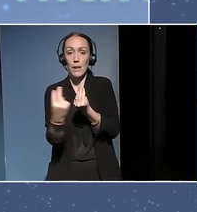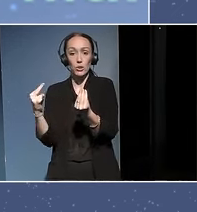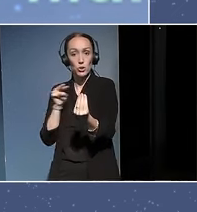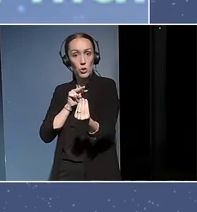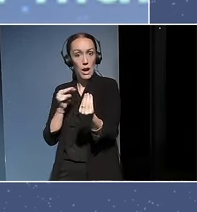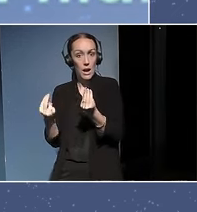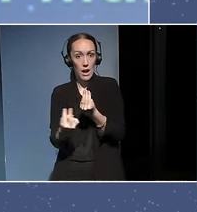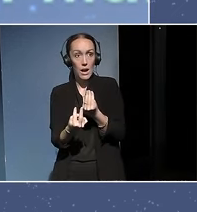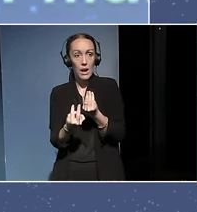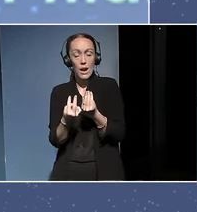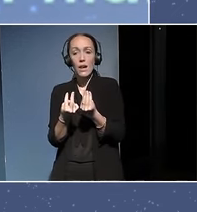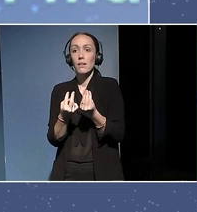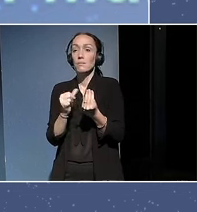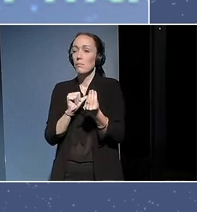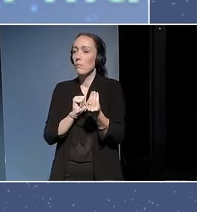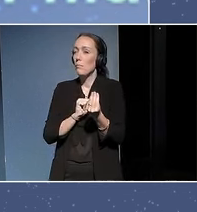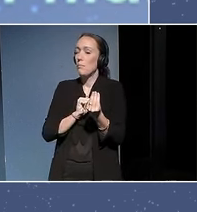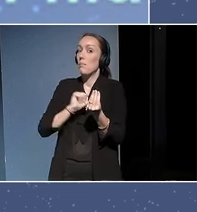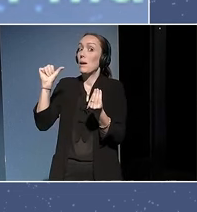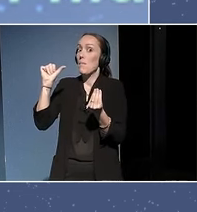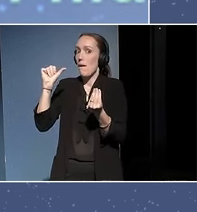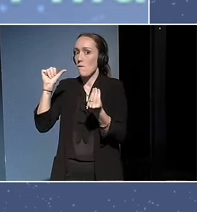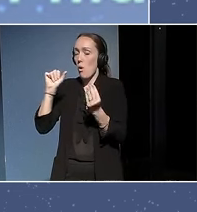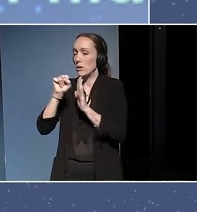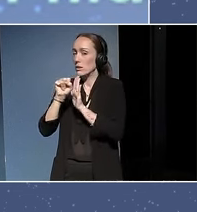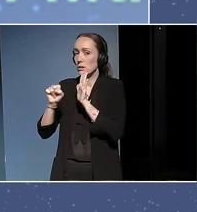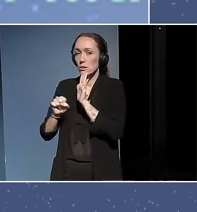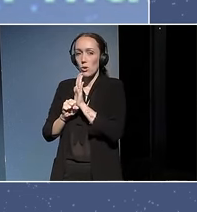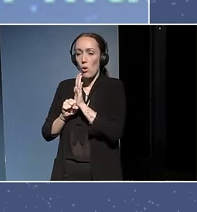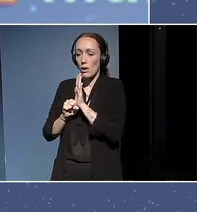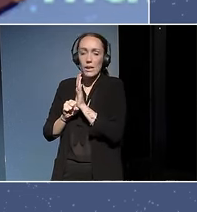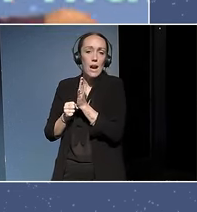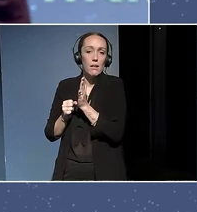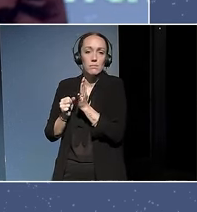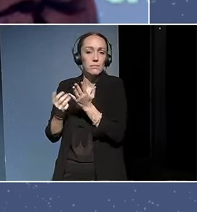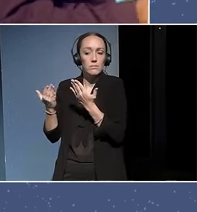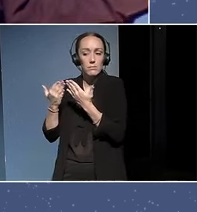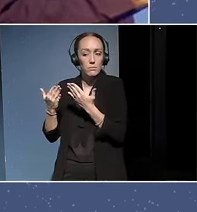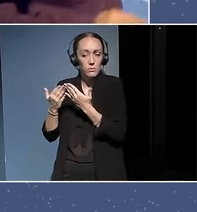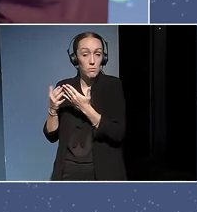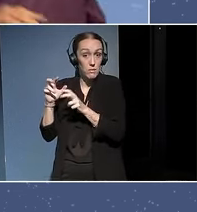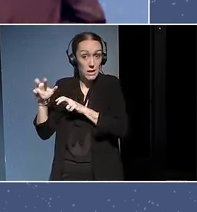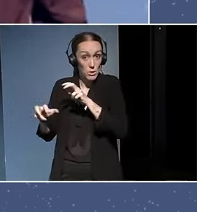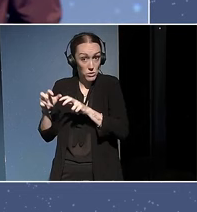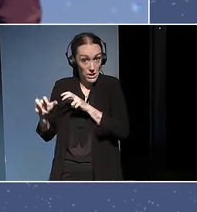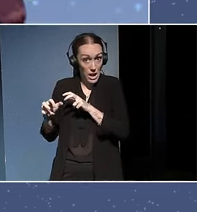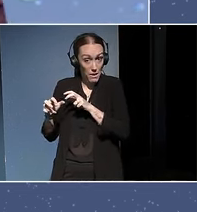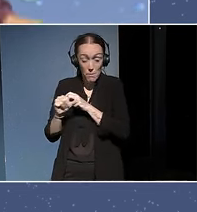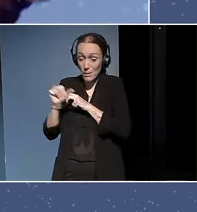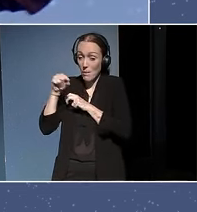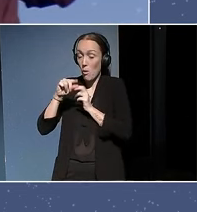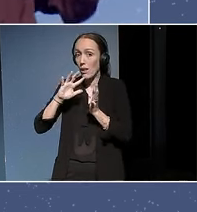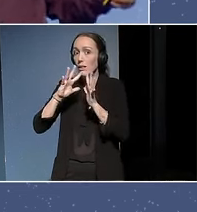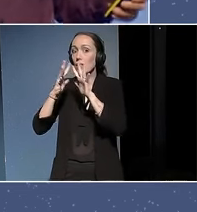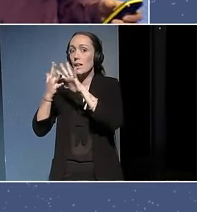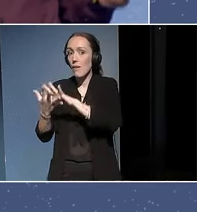diventerà per la prima volta nella storia della paleontologia uno scheletro completo di dinosauro